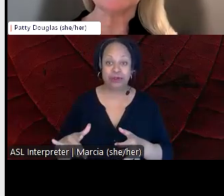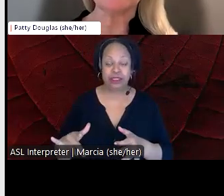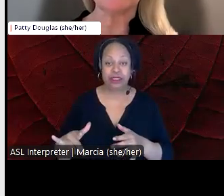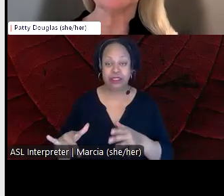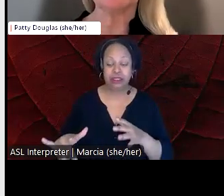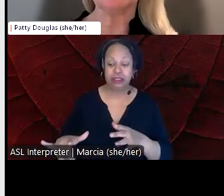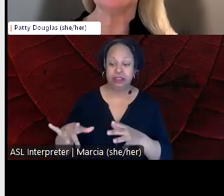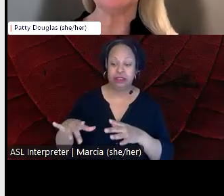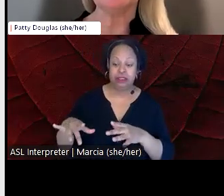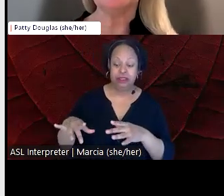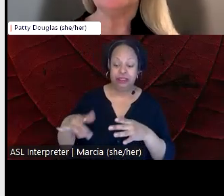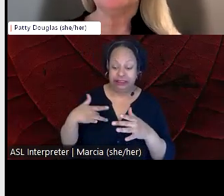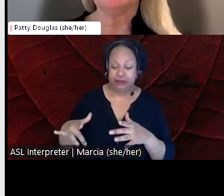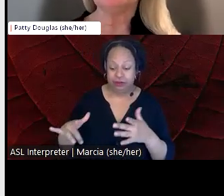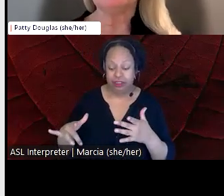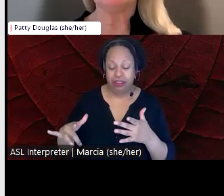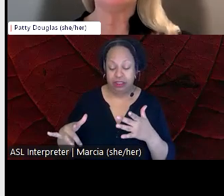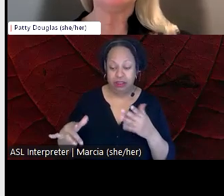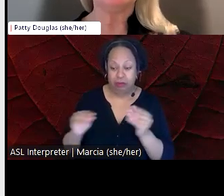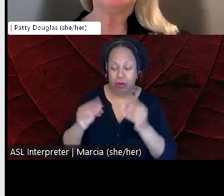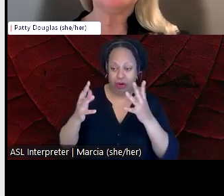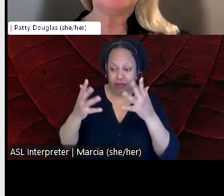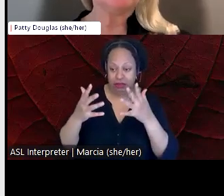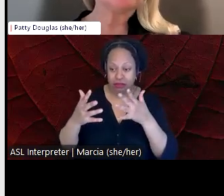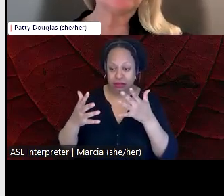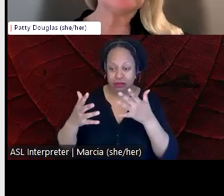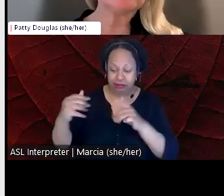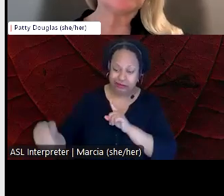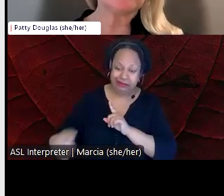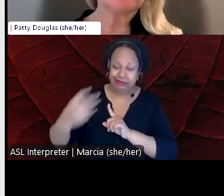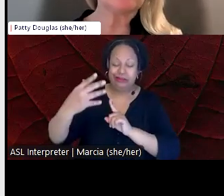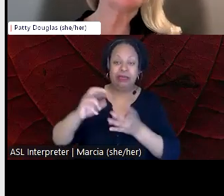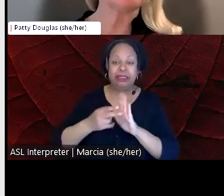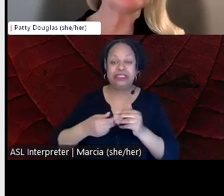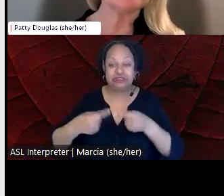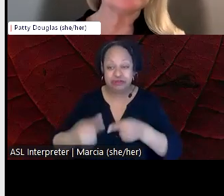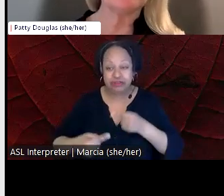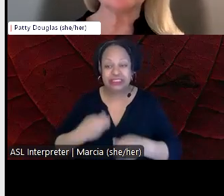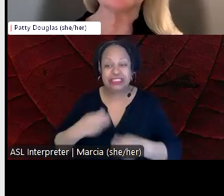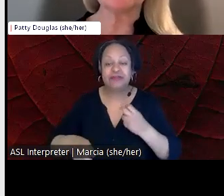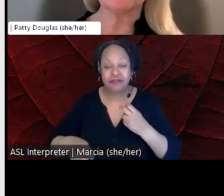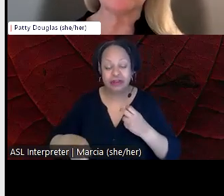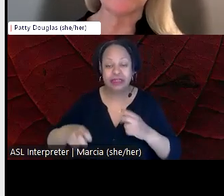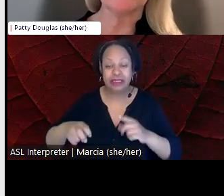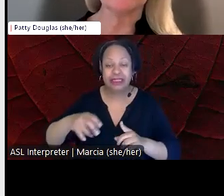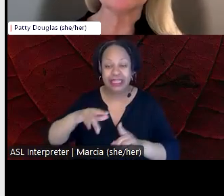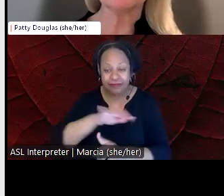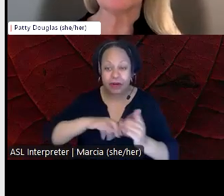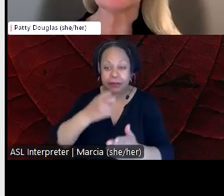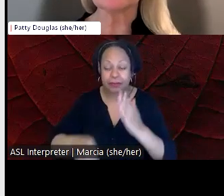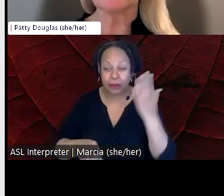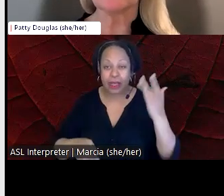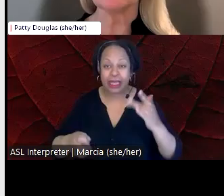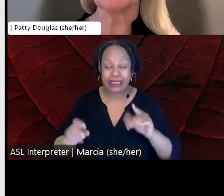sensibles du point de vue sensoriel, ce qui peut nous rendre difficile la tâche d'être dans certains environnements. Nous avons peut-être du mal à nous